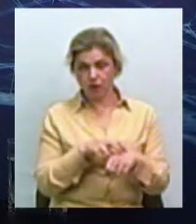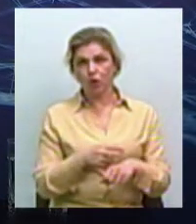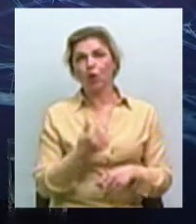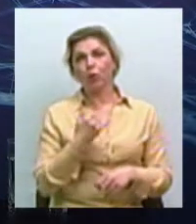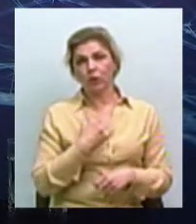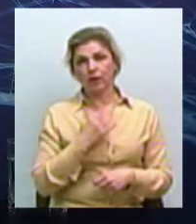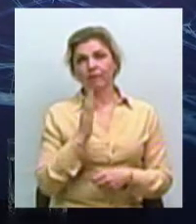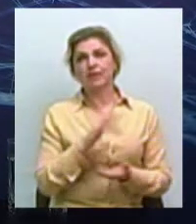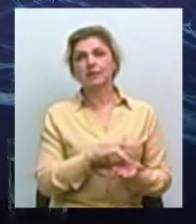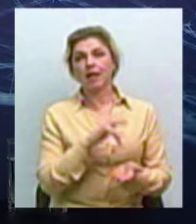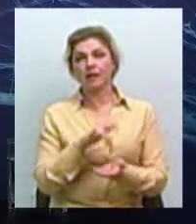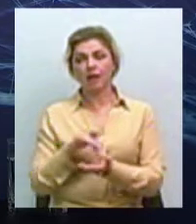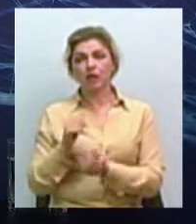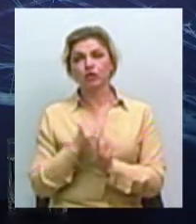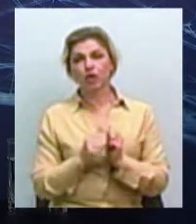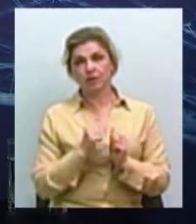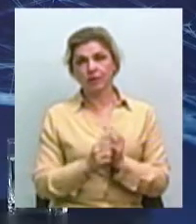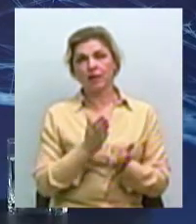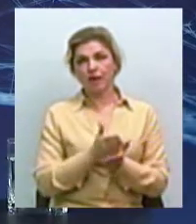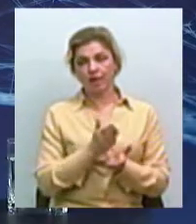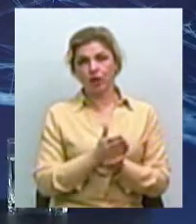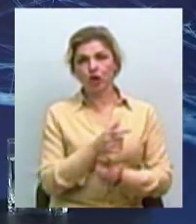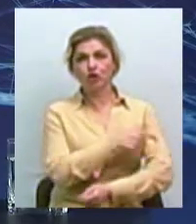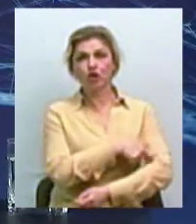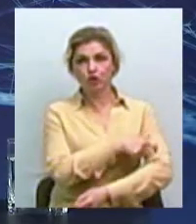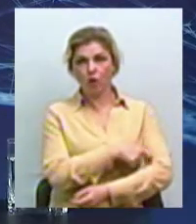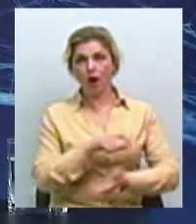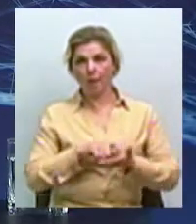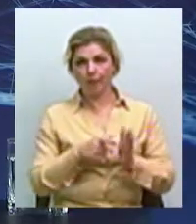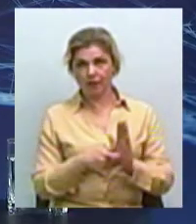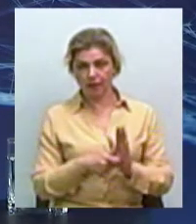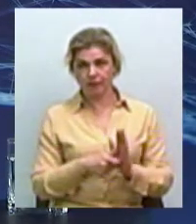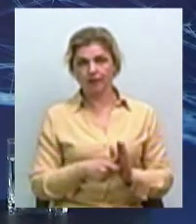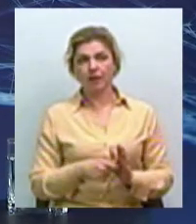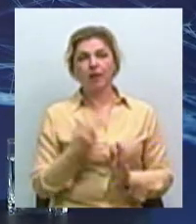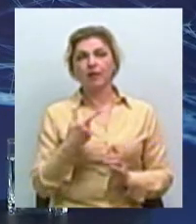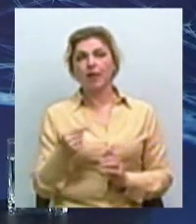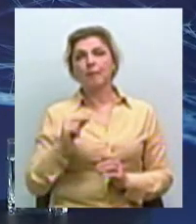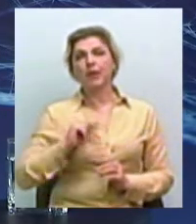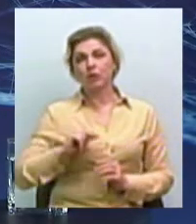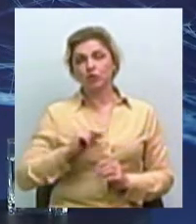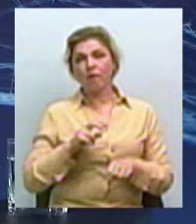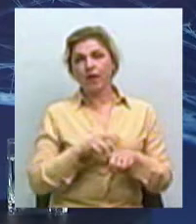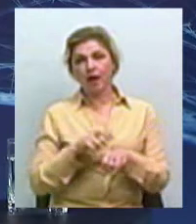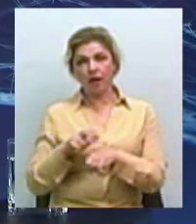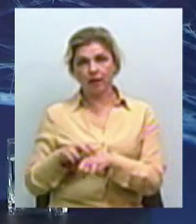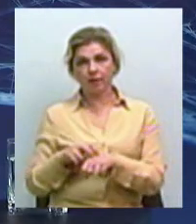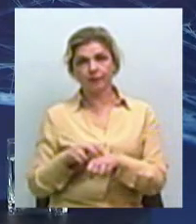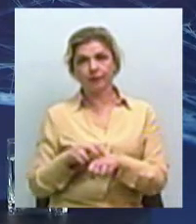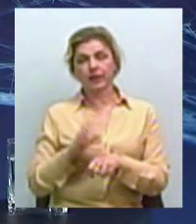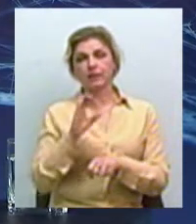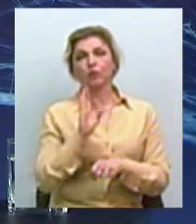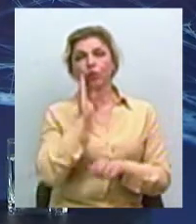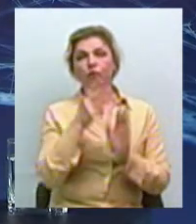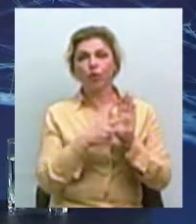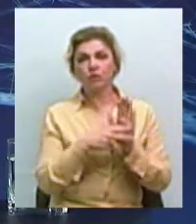в центрах зачастую наявні чергові кабінети, тобто де працюють лікарі з 8